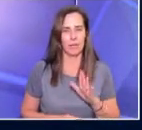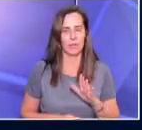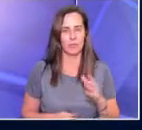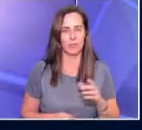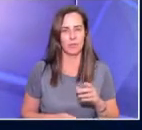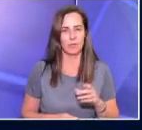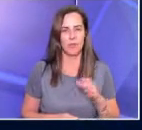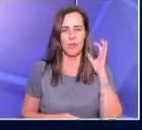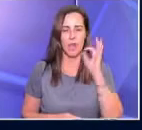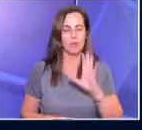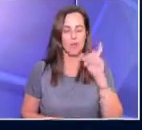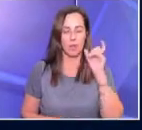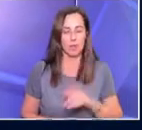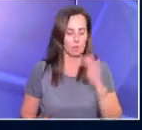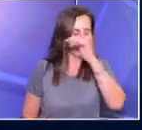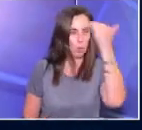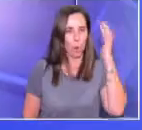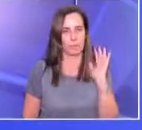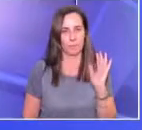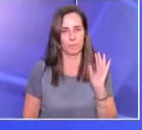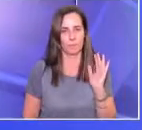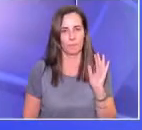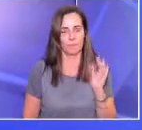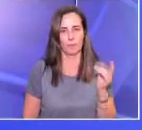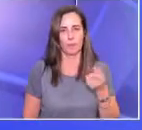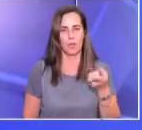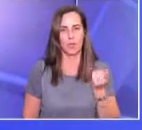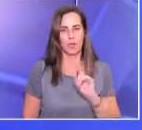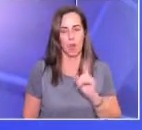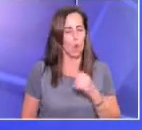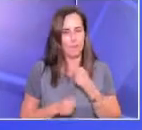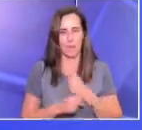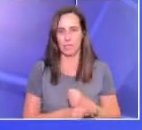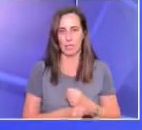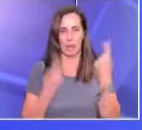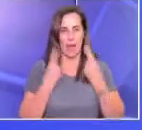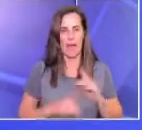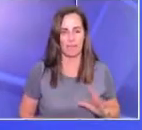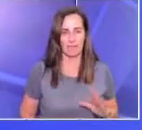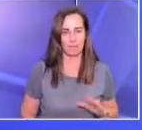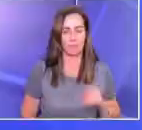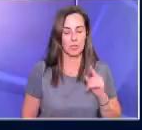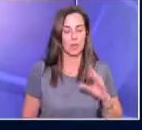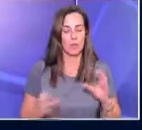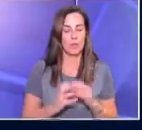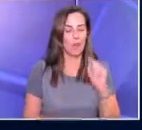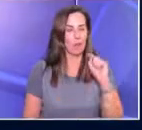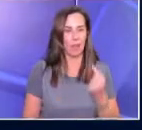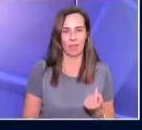אנשים בצד של קנאים, שהם לא המייצג במגזר החרדי, שהם קבוצה